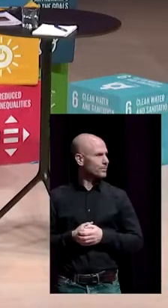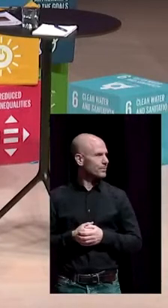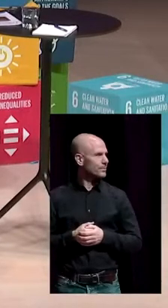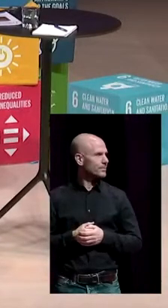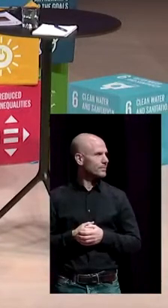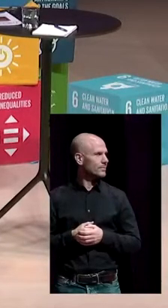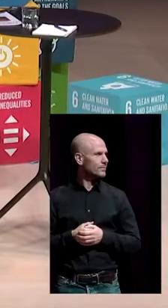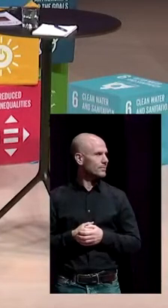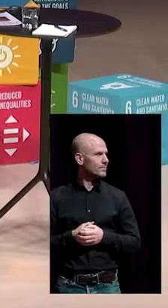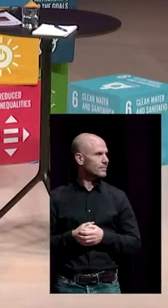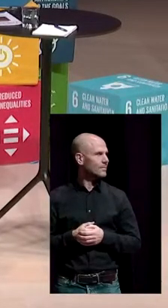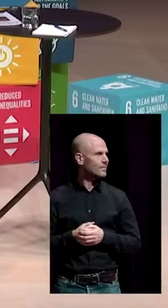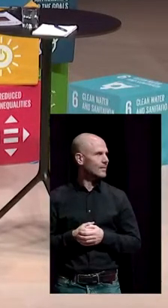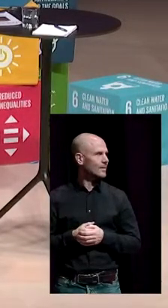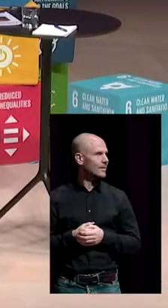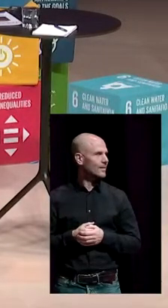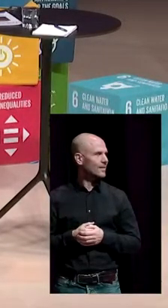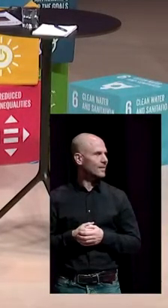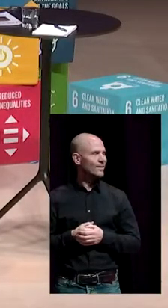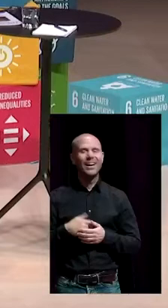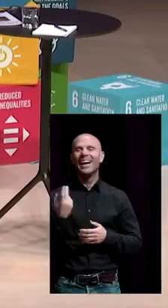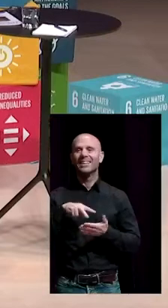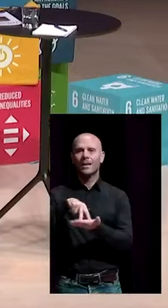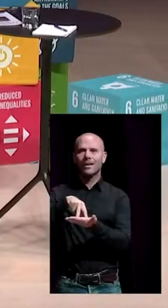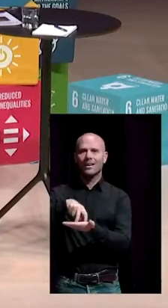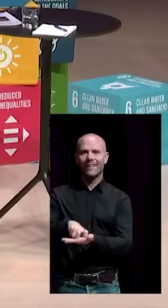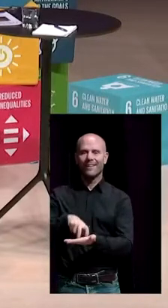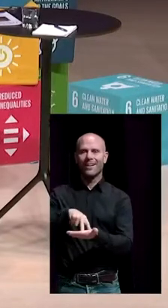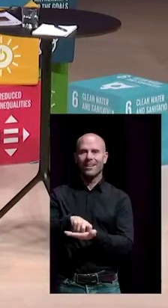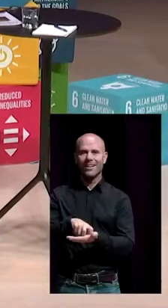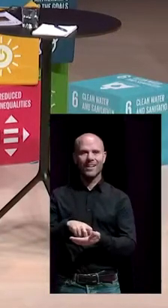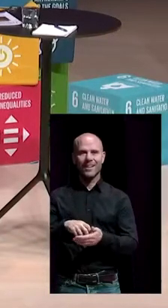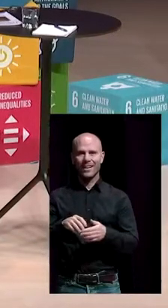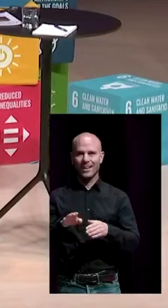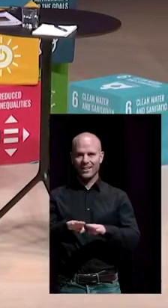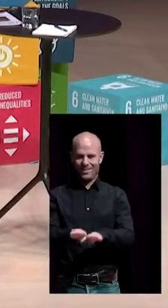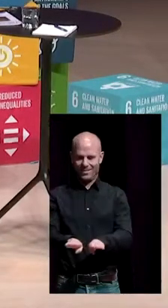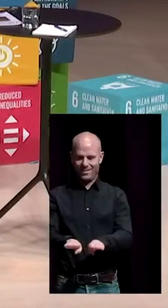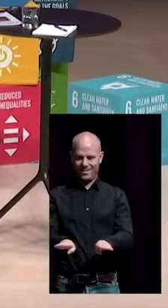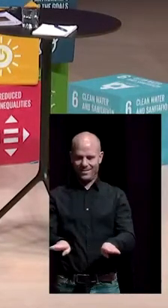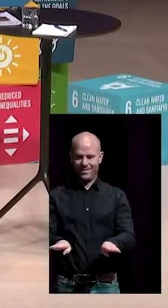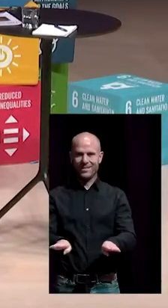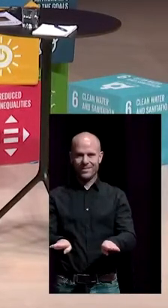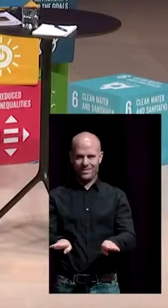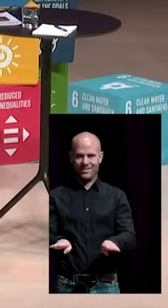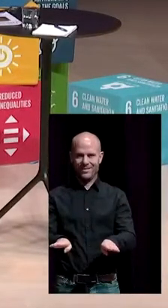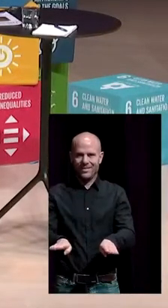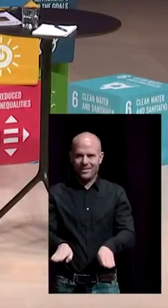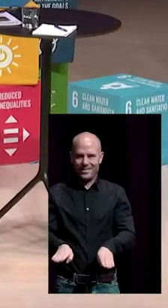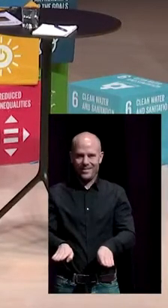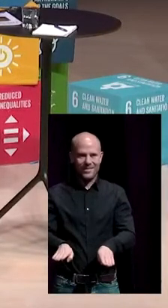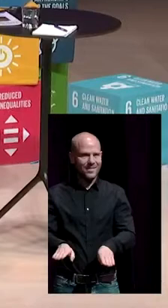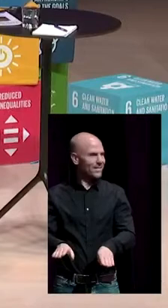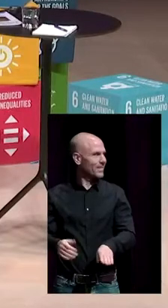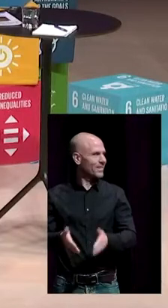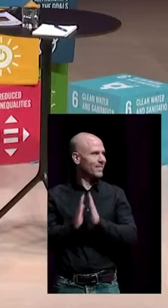Så kör vi lite såna här klassiska knäböj. Ut med tårna lite grann så ni inte står med dem rakt fram. Och så kan ni ha händerna